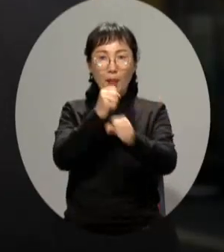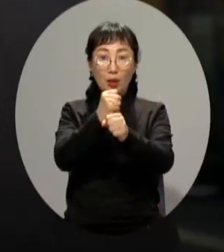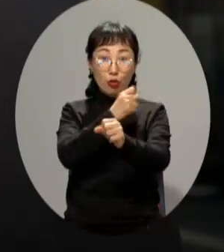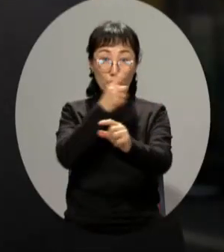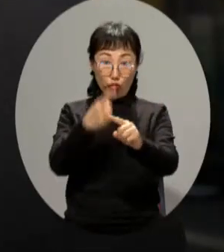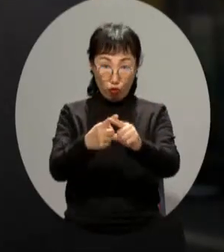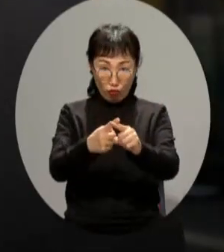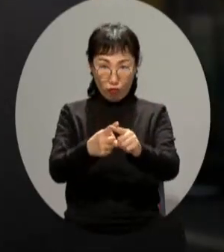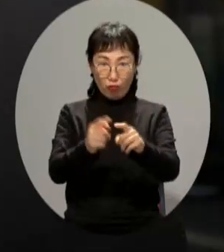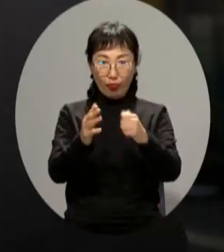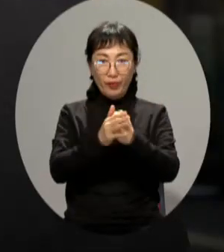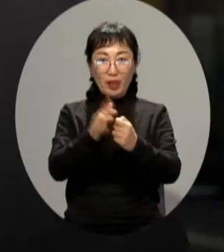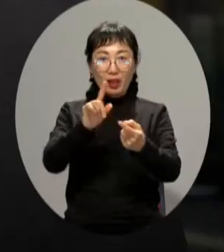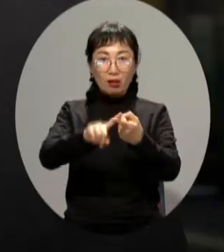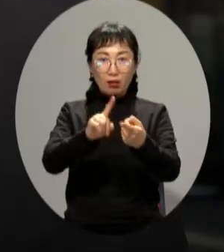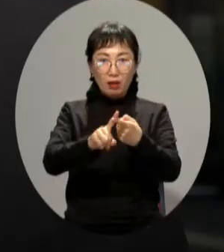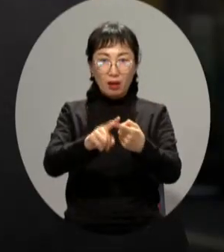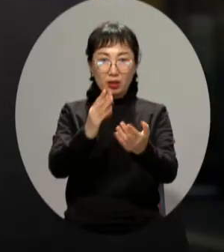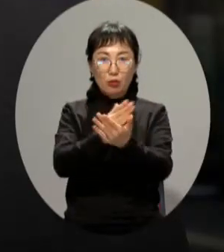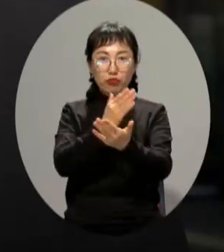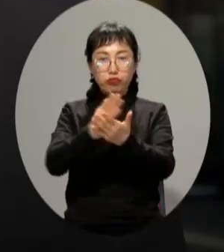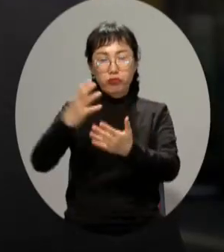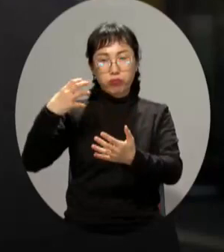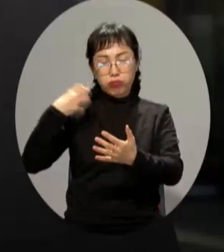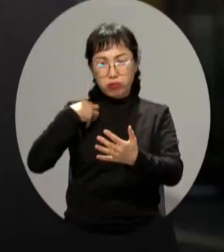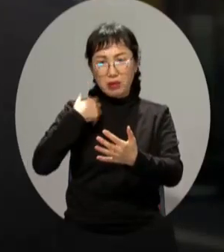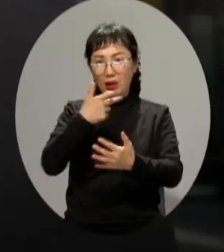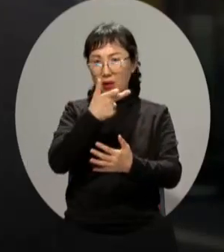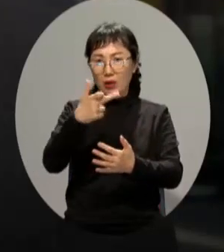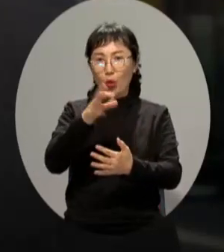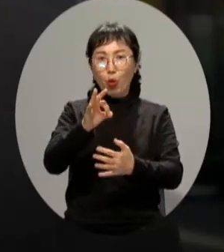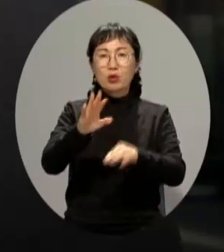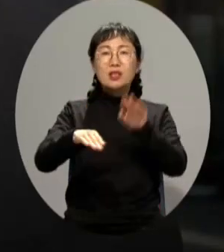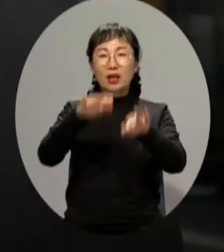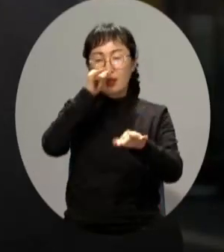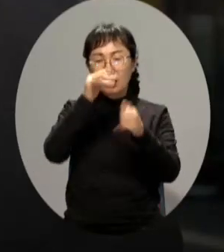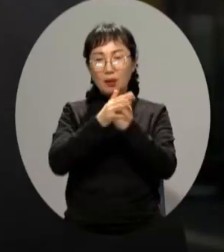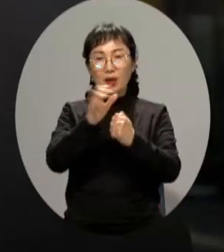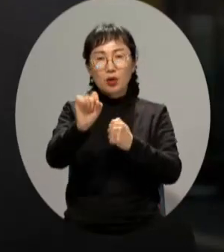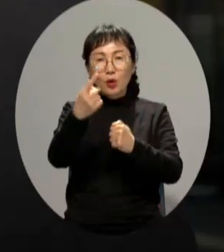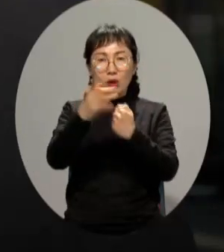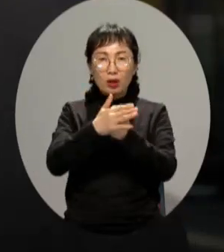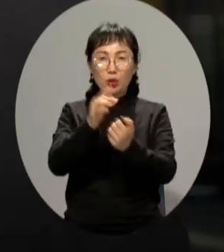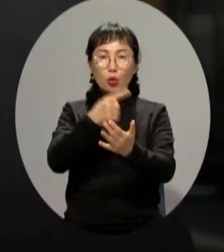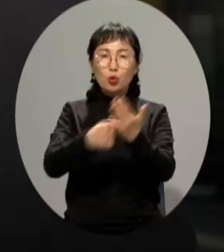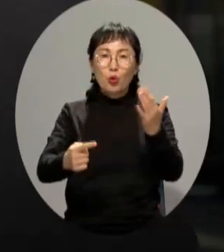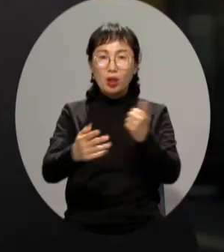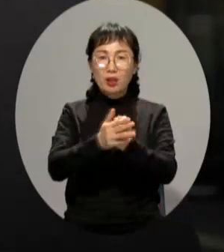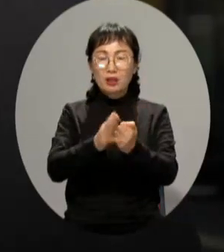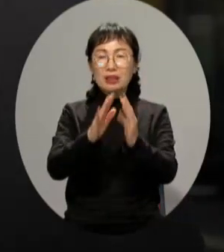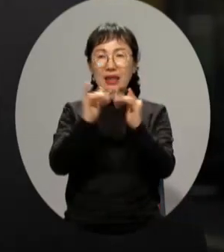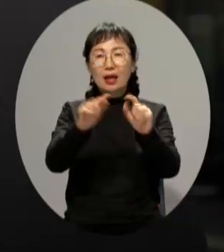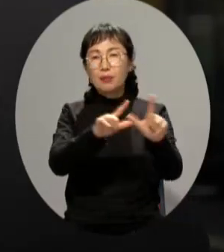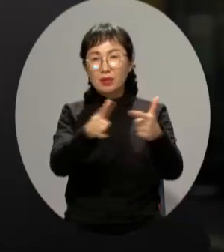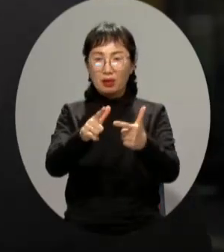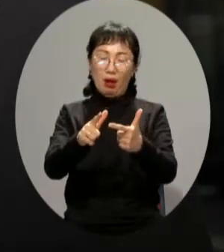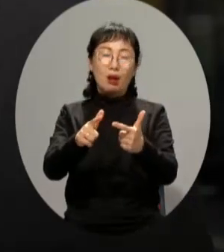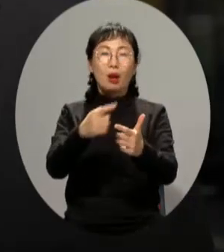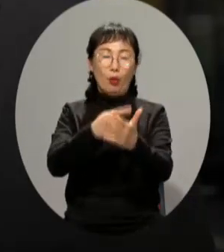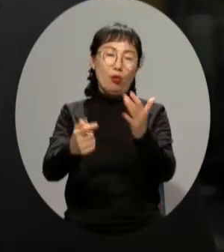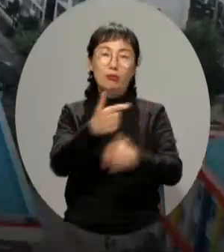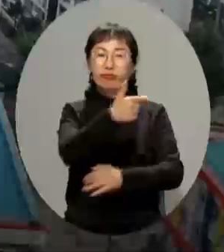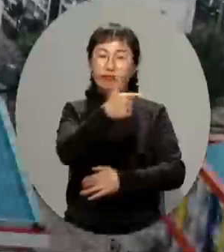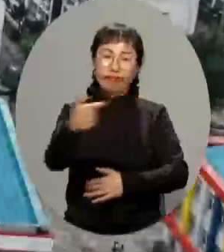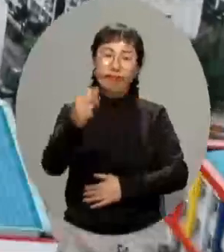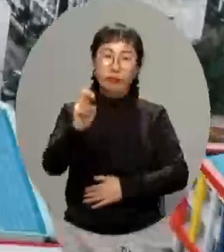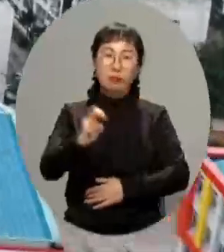결국은 분담금 액수의 차이가 많이 나게 되고요. 그에 따른 부작용들은 입주민들에게 돌아갈 수밖에 없는